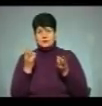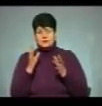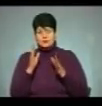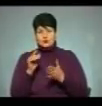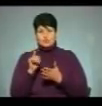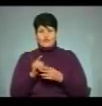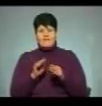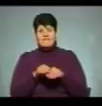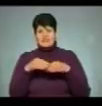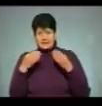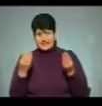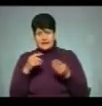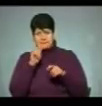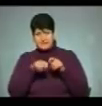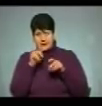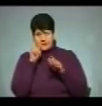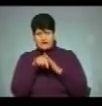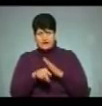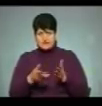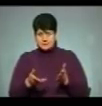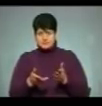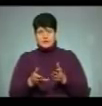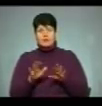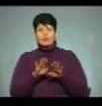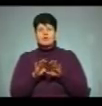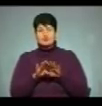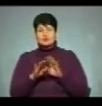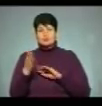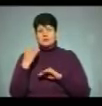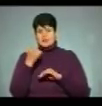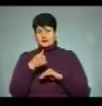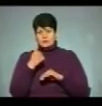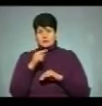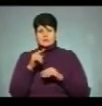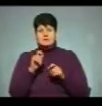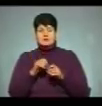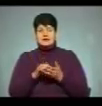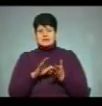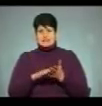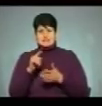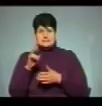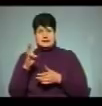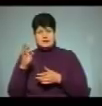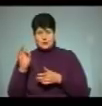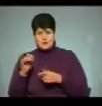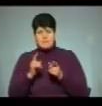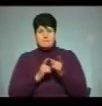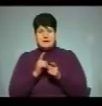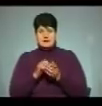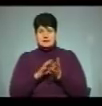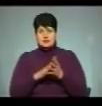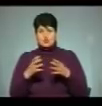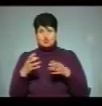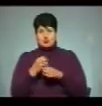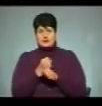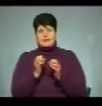обов'язково відкрити і перевірити. Порівняно з минулим роком проведення реєстрації на ЗНО і перереєстрації скоротили на 10